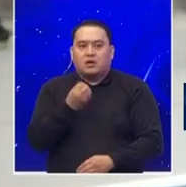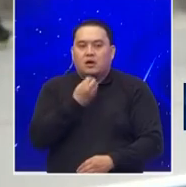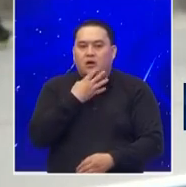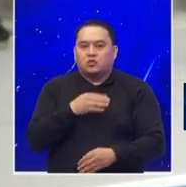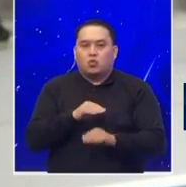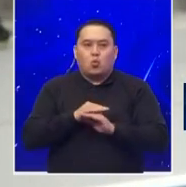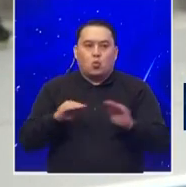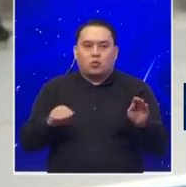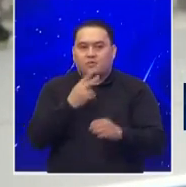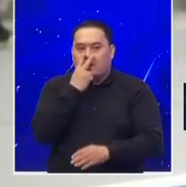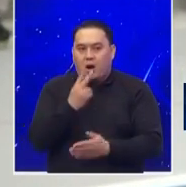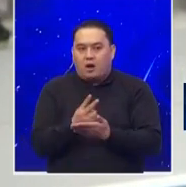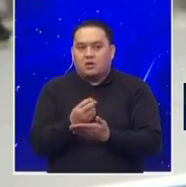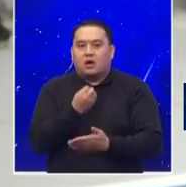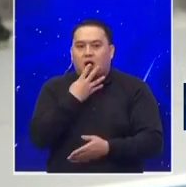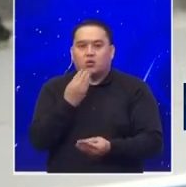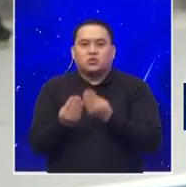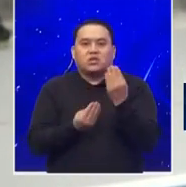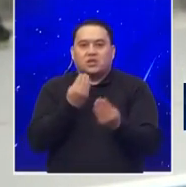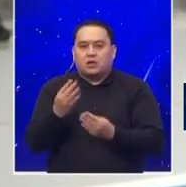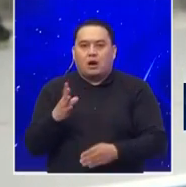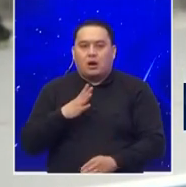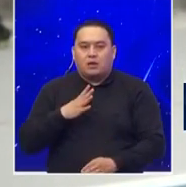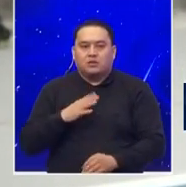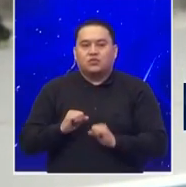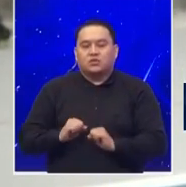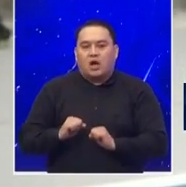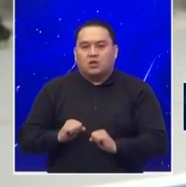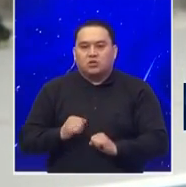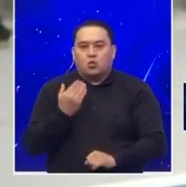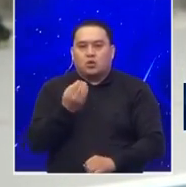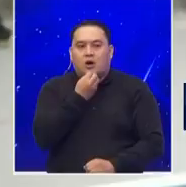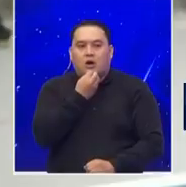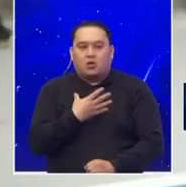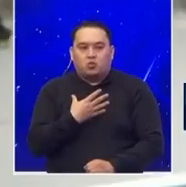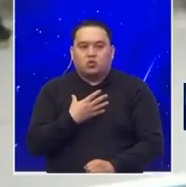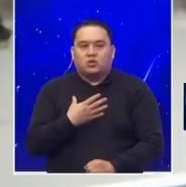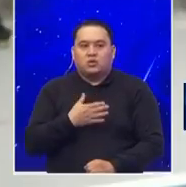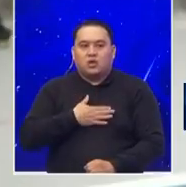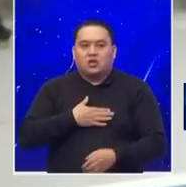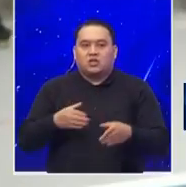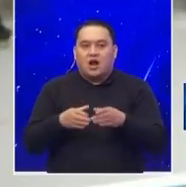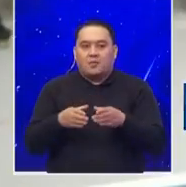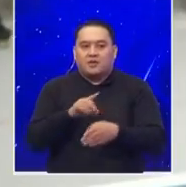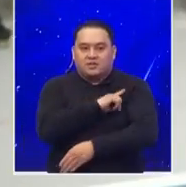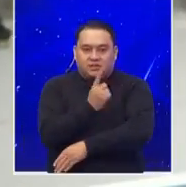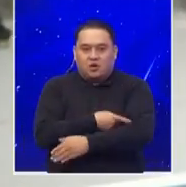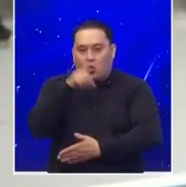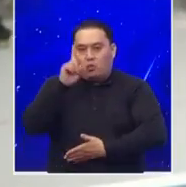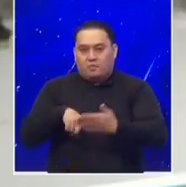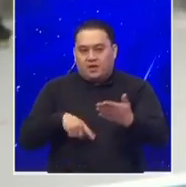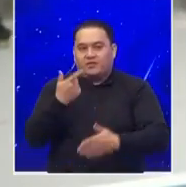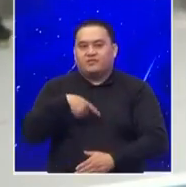уровне себя показывает. Неплохо сегодня играли, защитные действия у них неплохие, но наша команда сильнее, мы уверены в